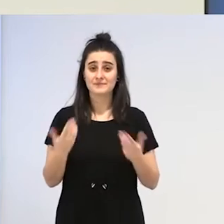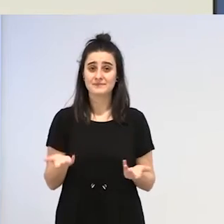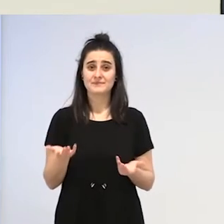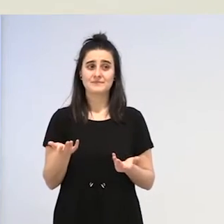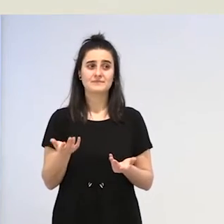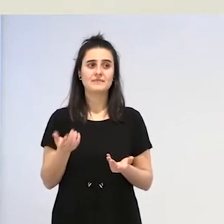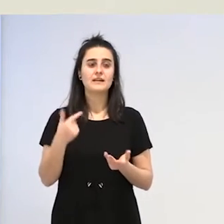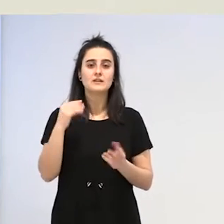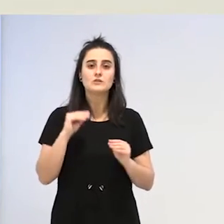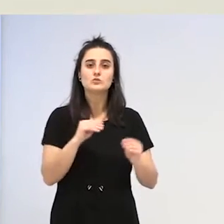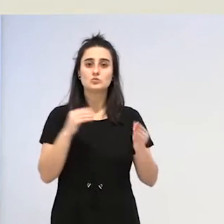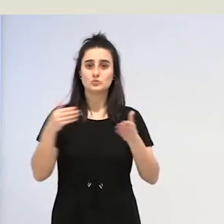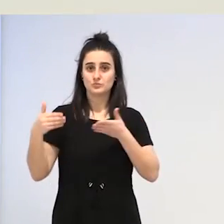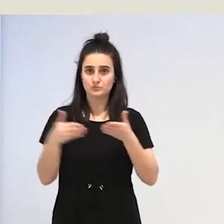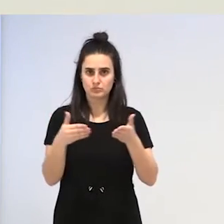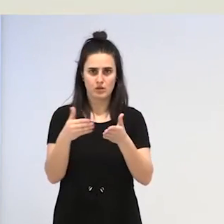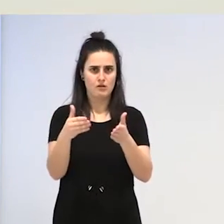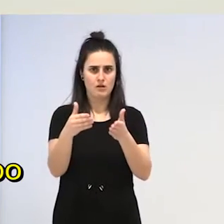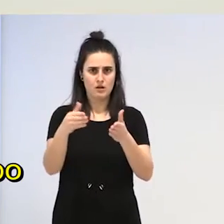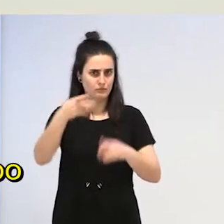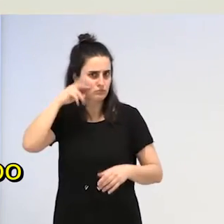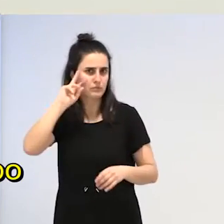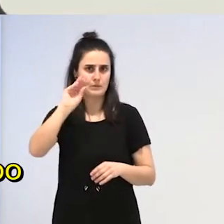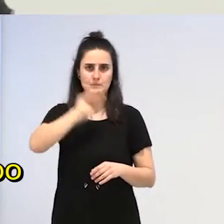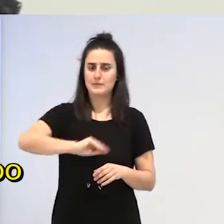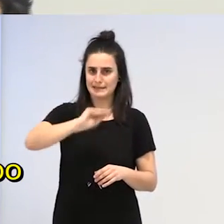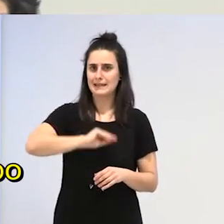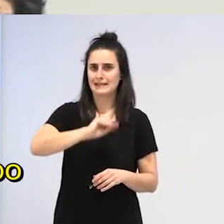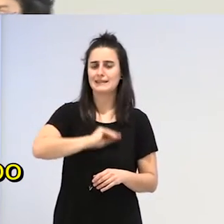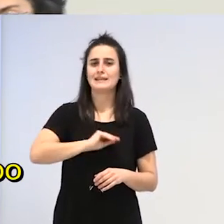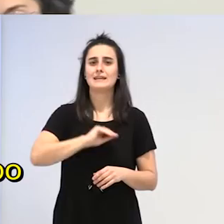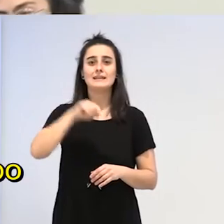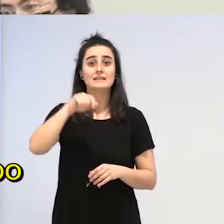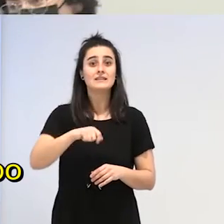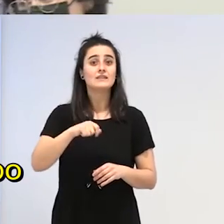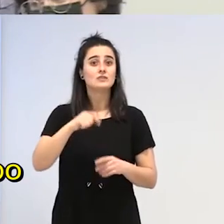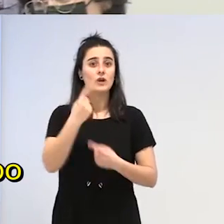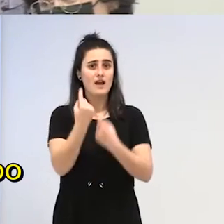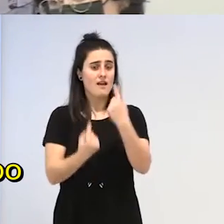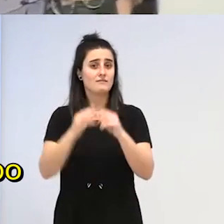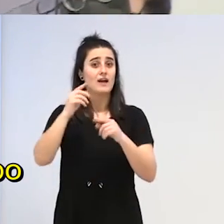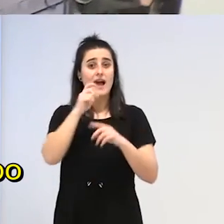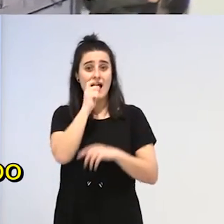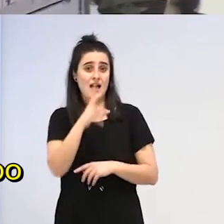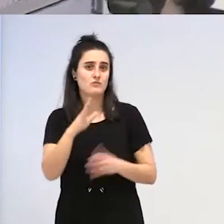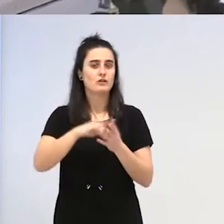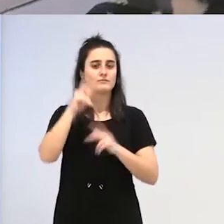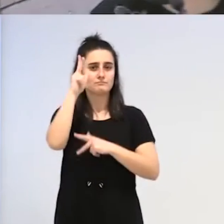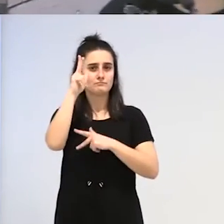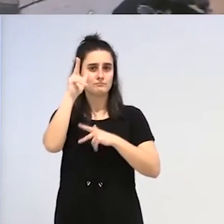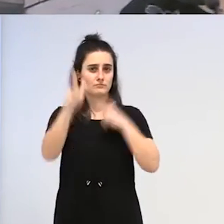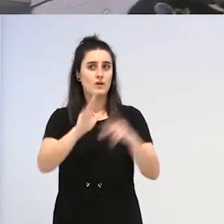bezala oso ibilbide luzea du. Urteetan Euskal Herritik kanpo izan da, Suedian,